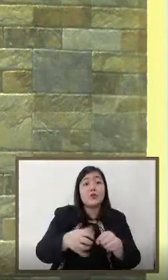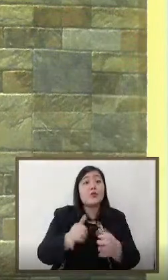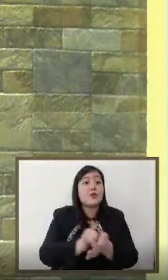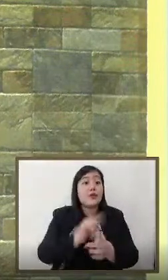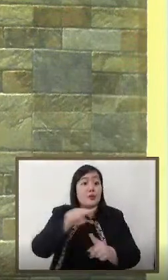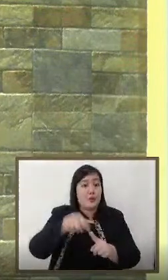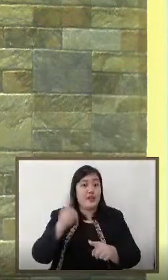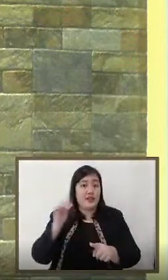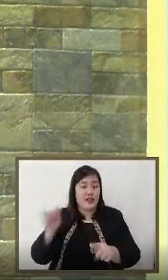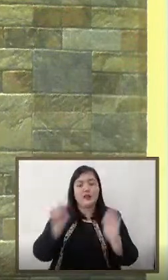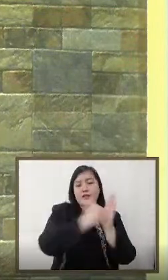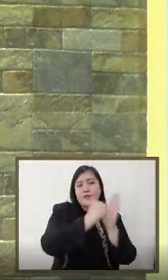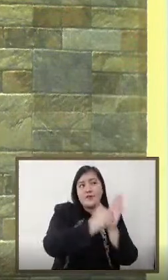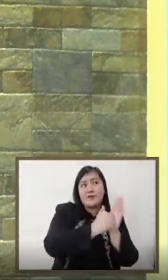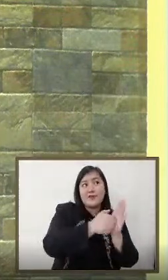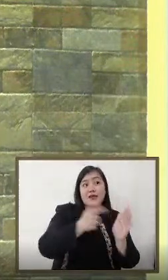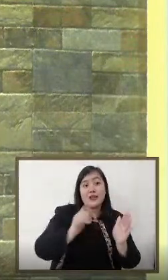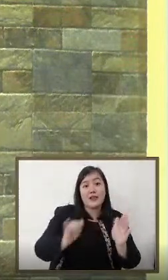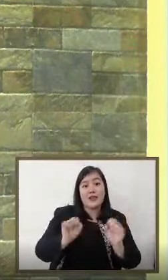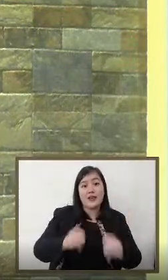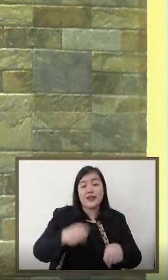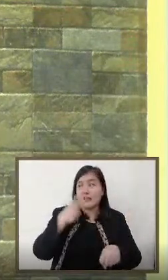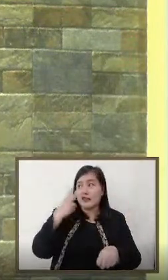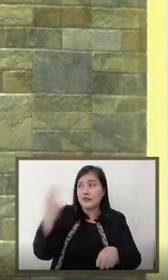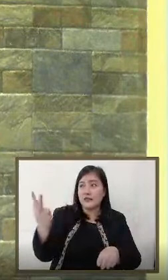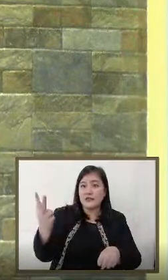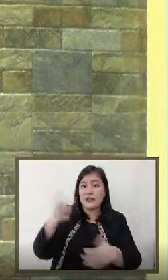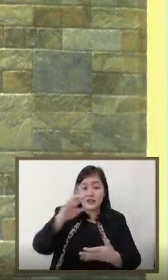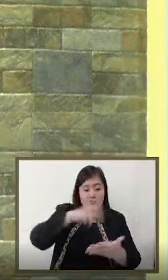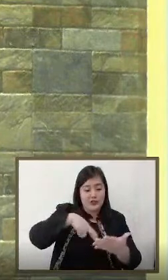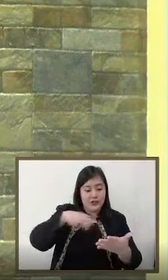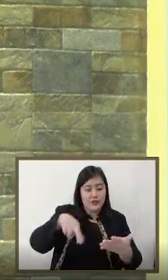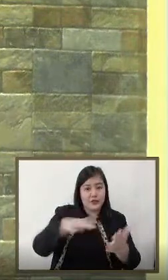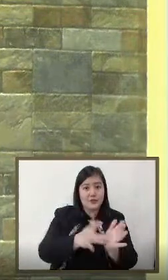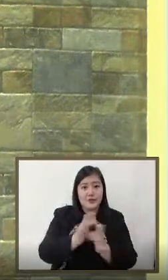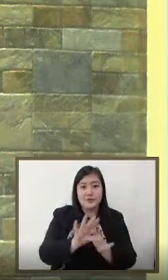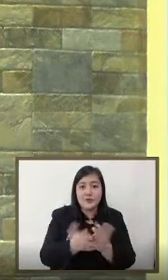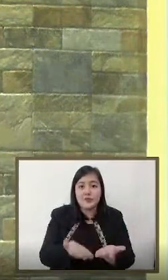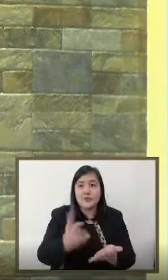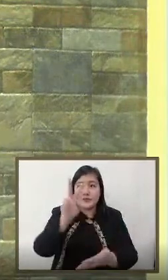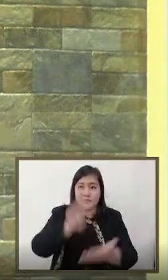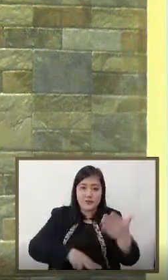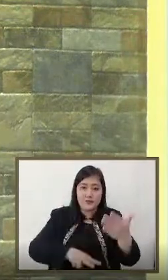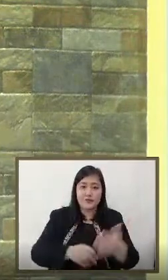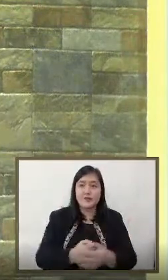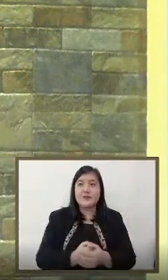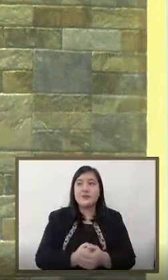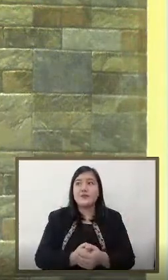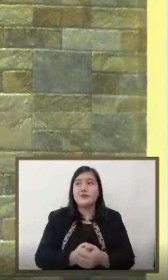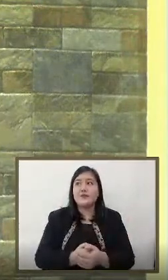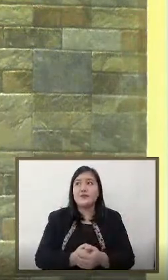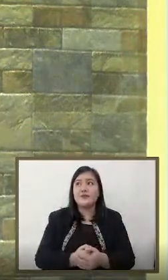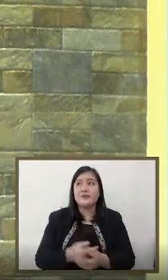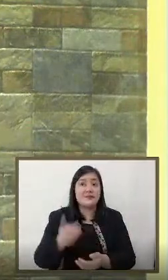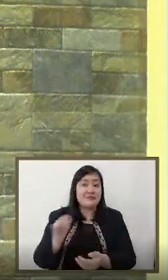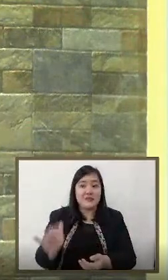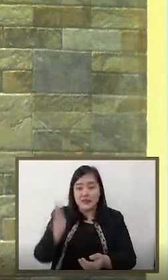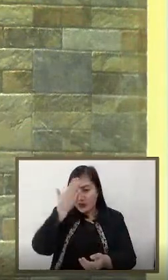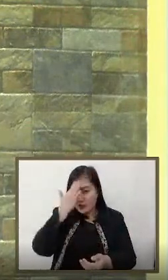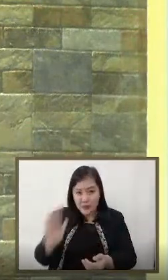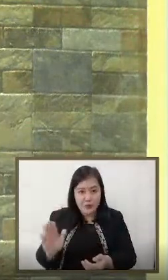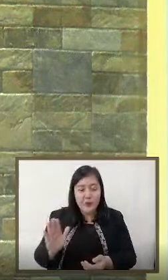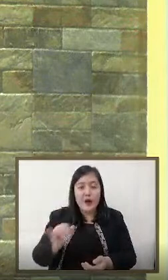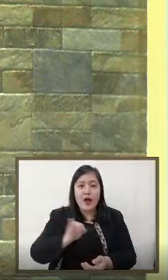sila, nakikita na nila. Kaya minsan nga hindi nila alam na vini-video ko sila kasi yung pintuan namin